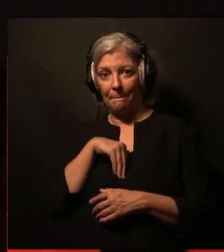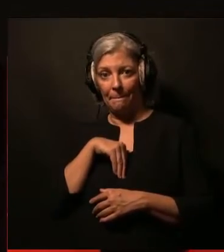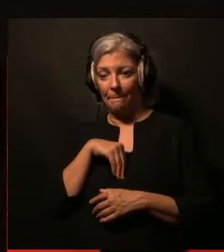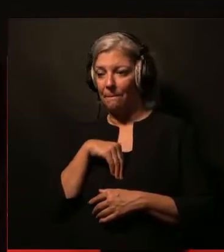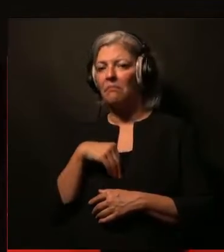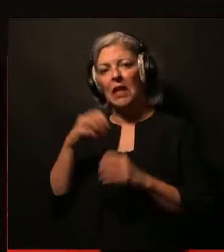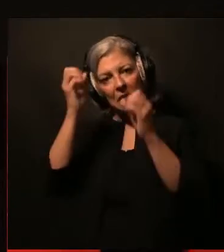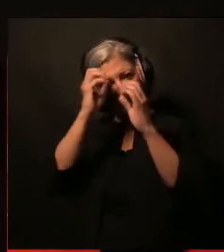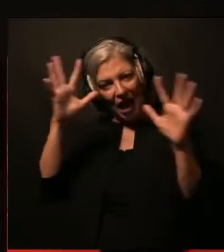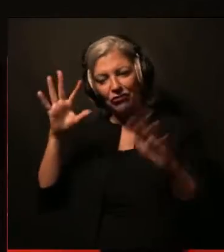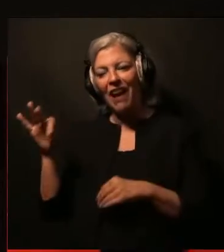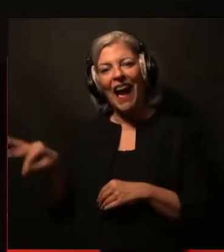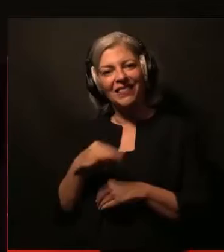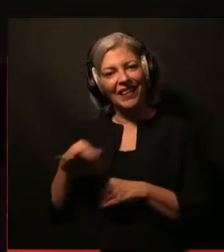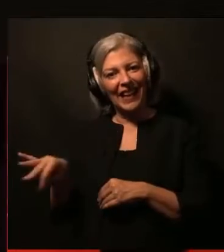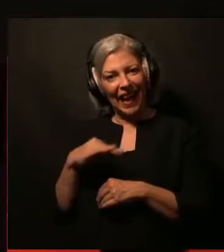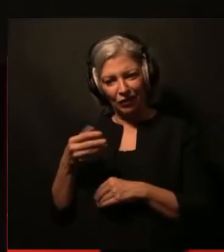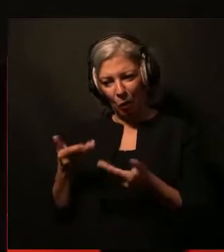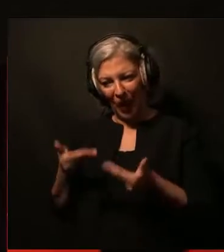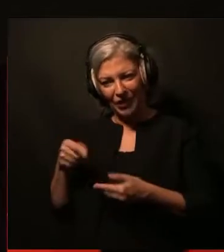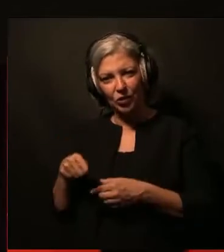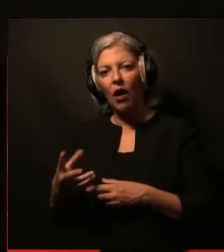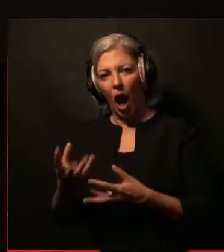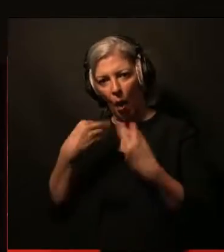di credito settimanalmente